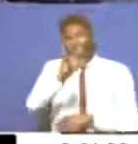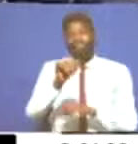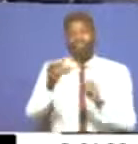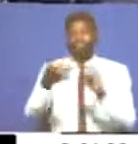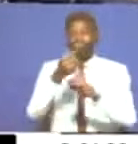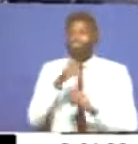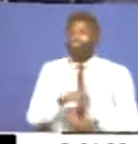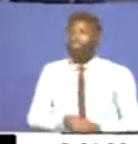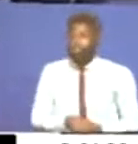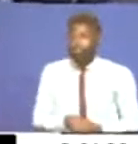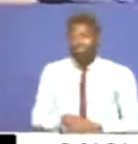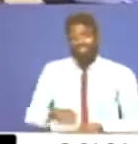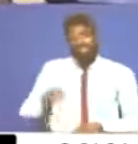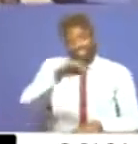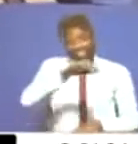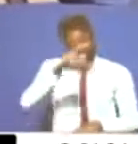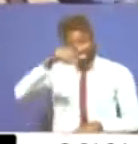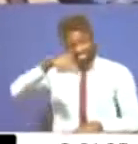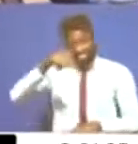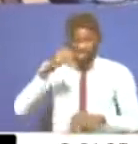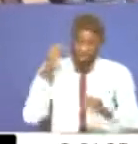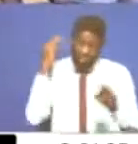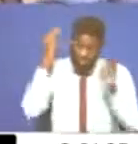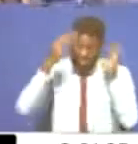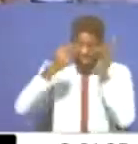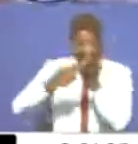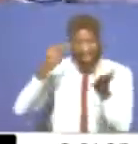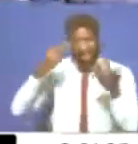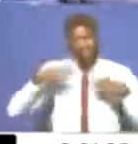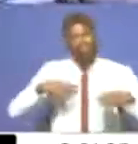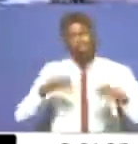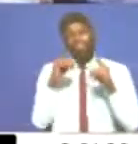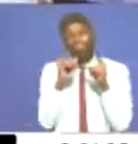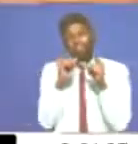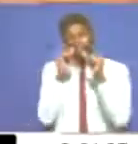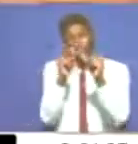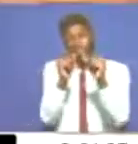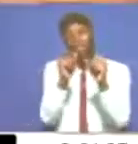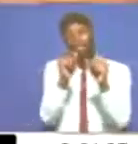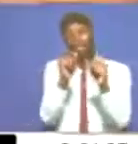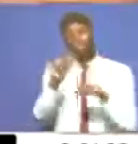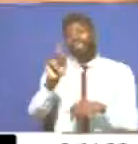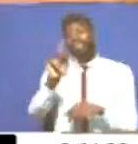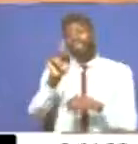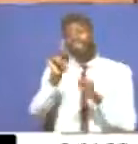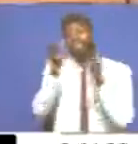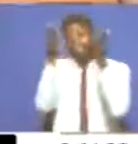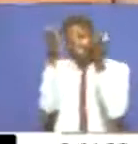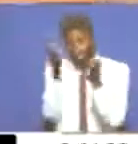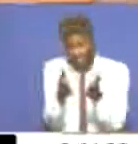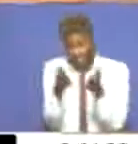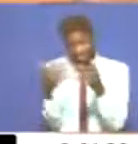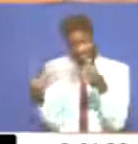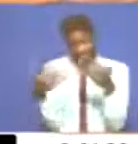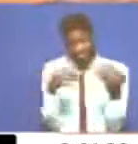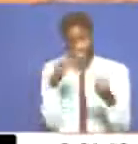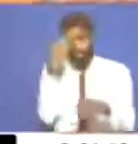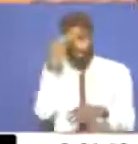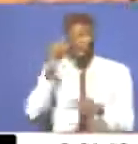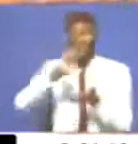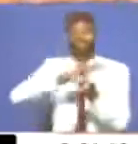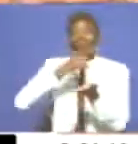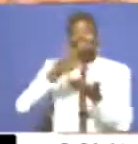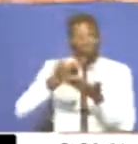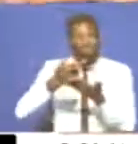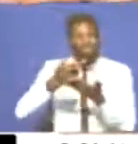high in the area, with residents linking the escalating fights along Kerio Valley to scrabble for limited resources caused by the ongoing